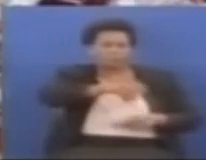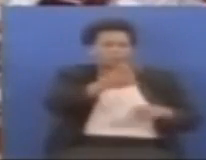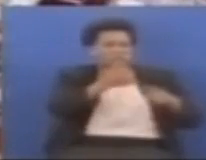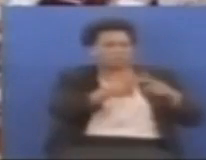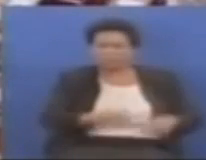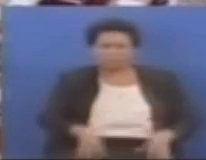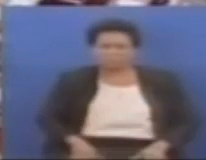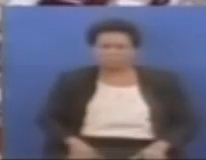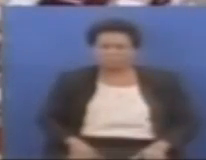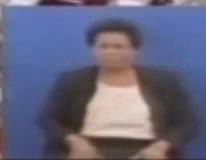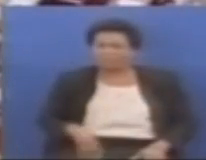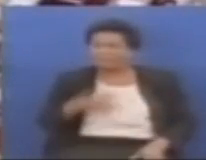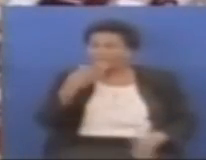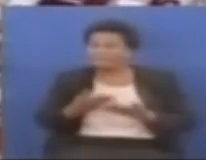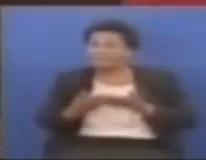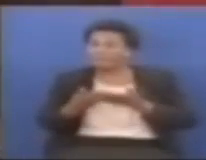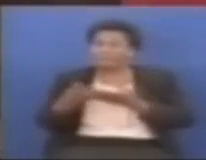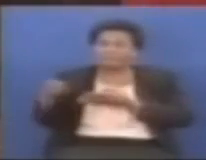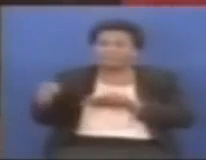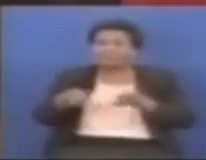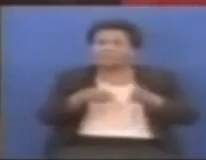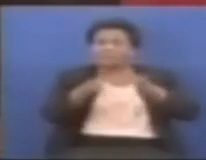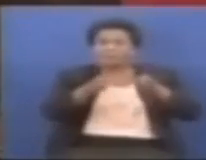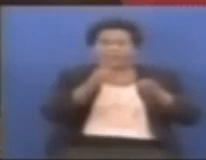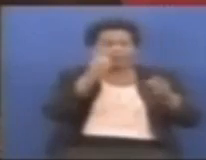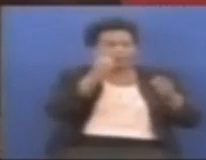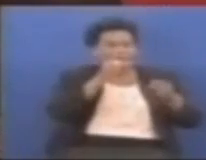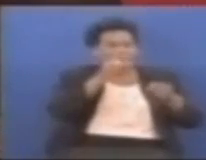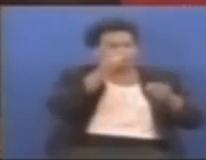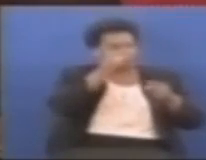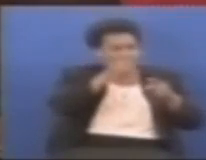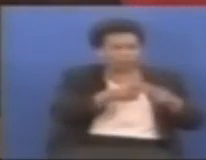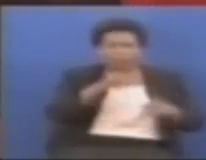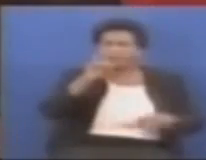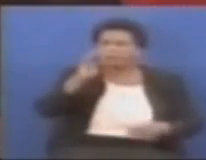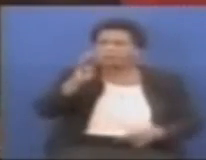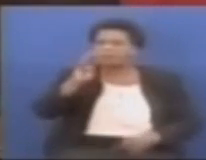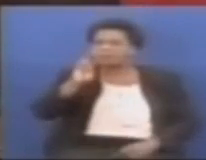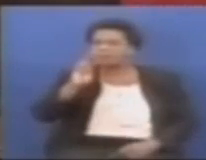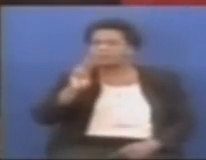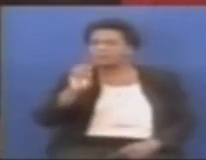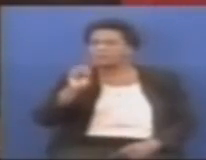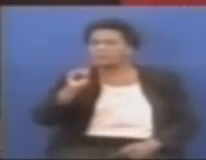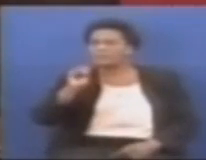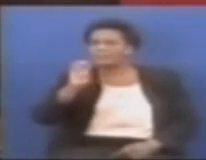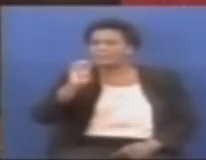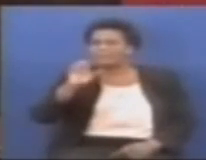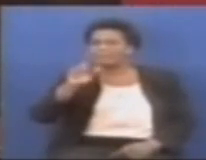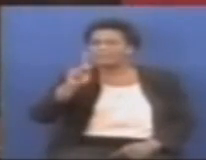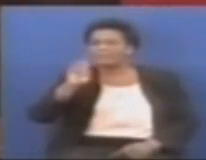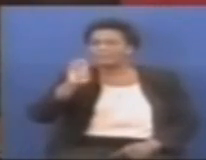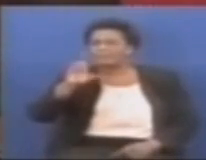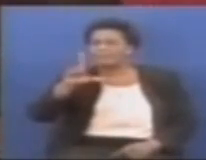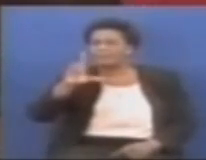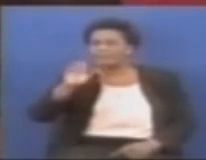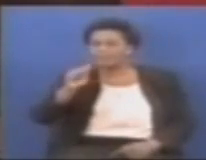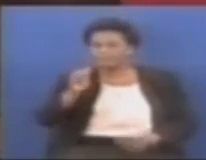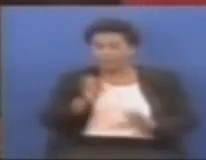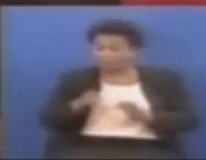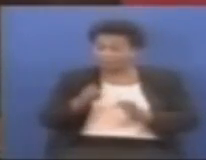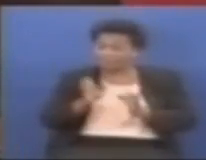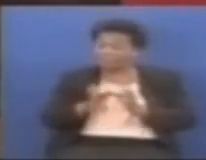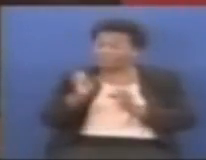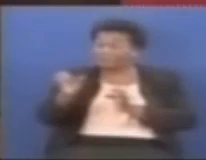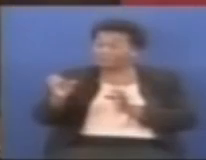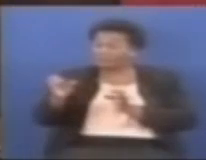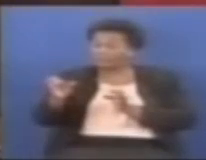Musoma Busekera ambayo ilitengewa kilomita 42, lakini cha ajabu barabara hii iliyojengwa ni